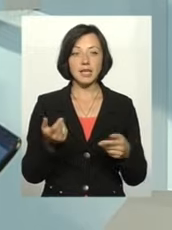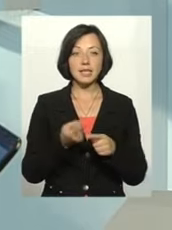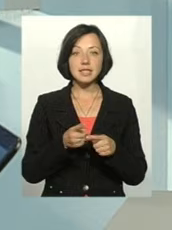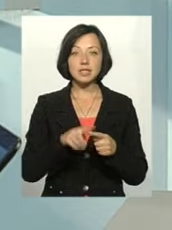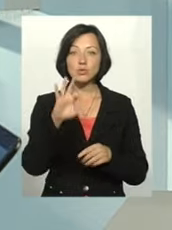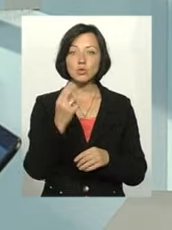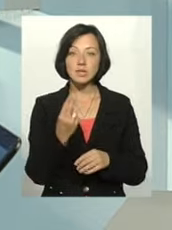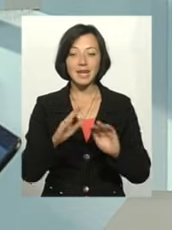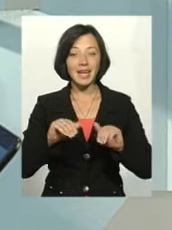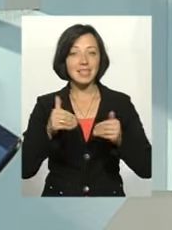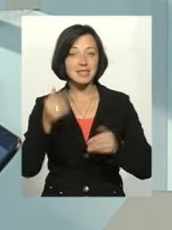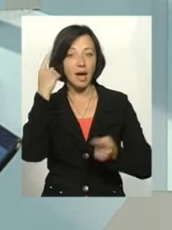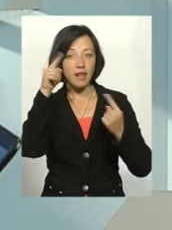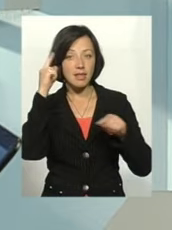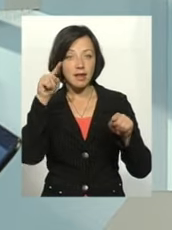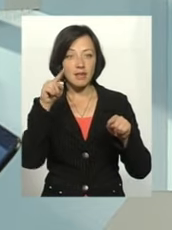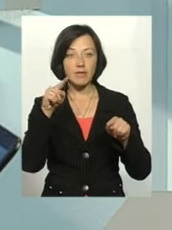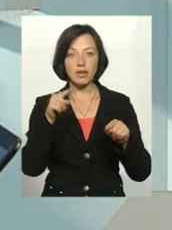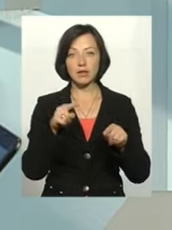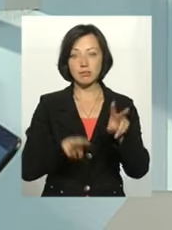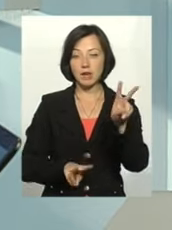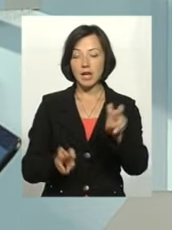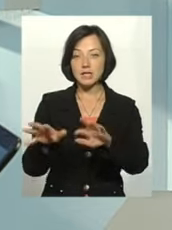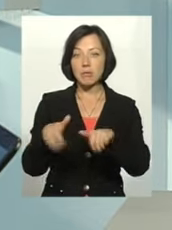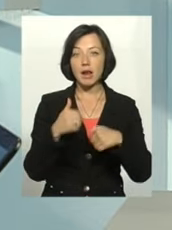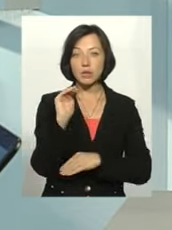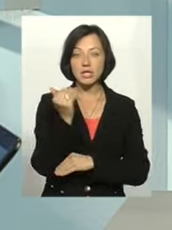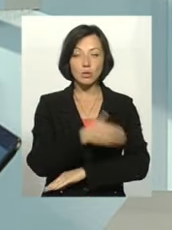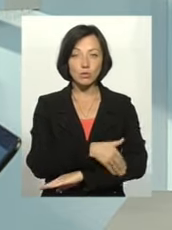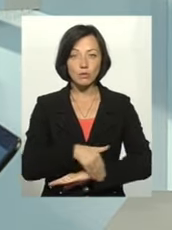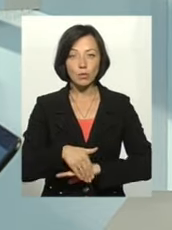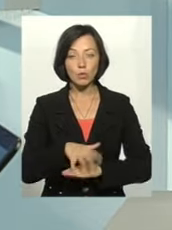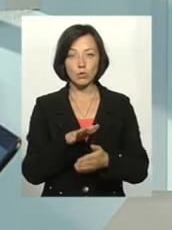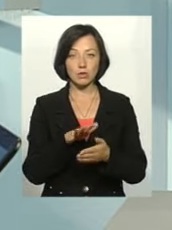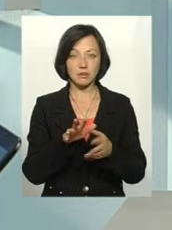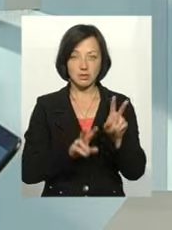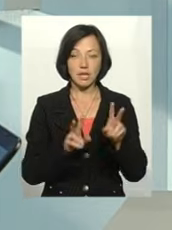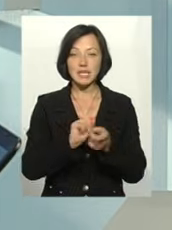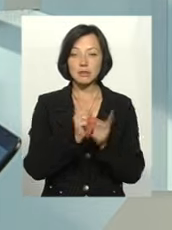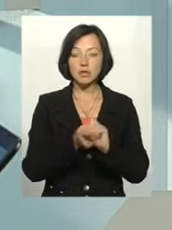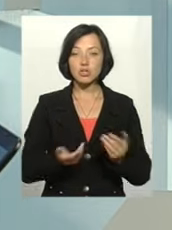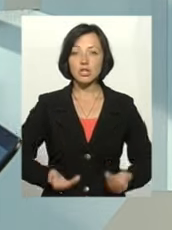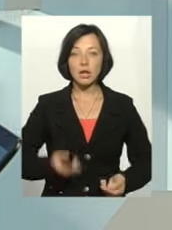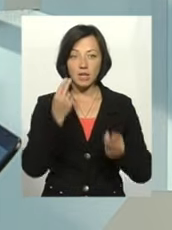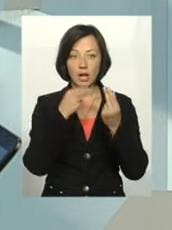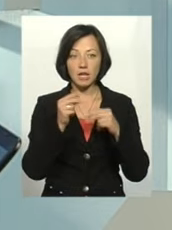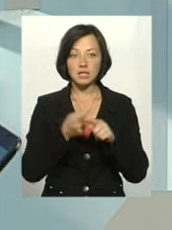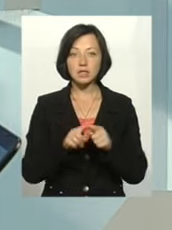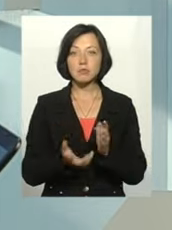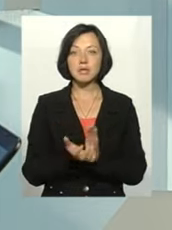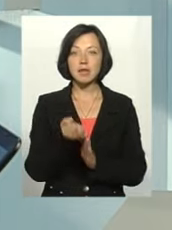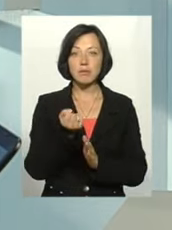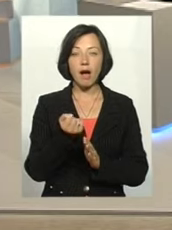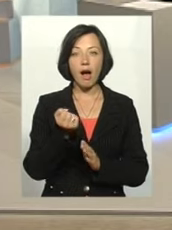соціальні ініціативи, як заберемо дитину з вулиці, як змінимо життя на краще людей. Ось це підтримка